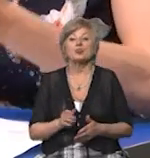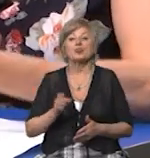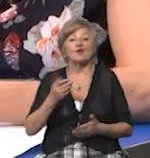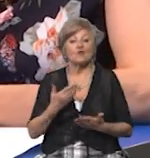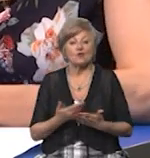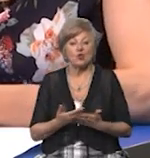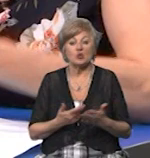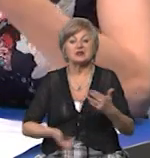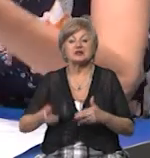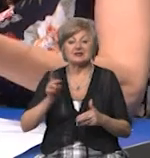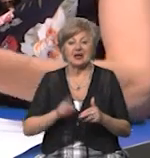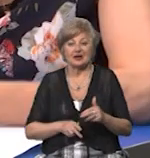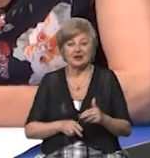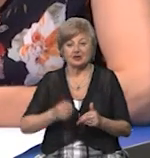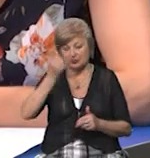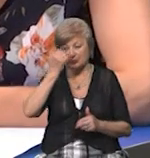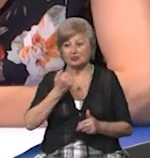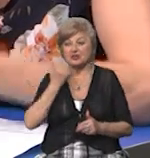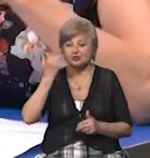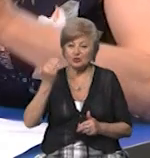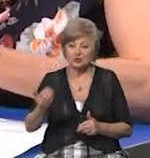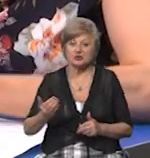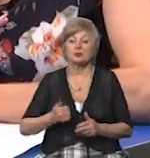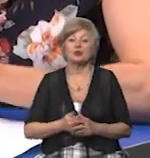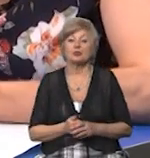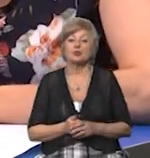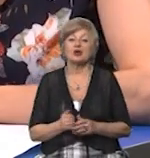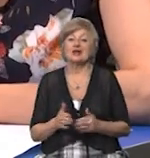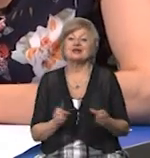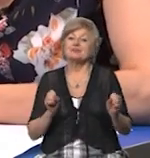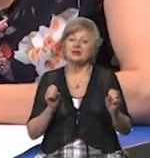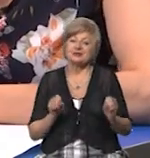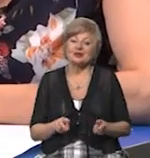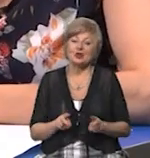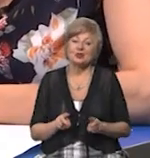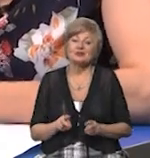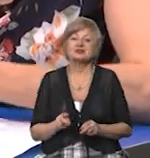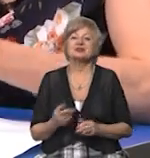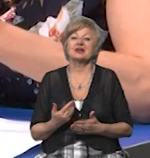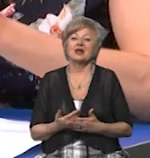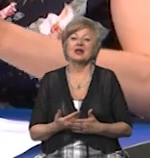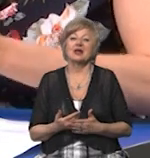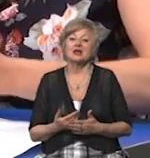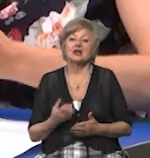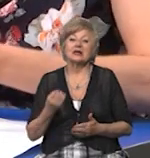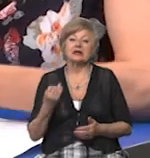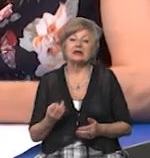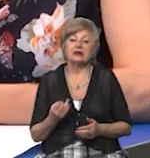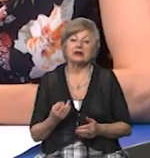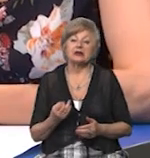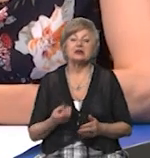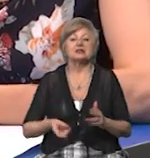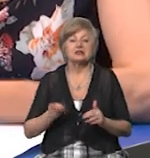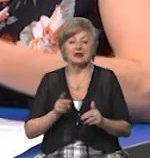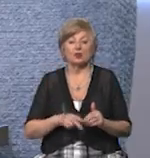отже, завершуємо подякою Олександру Ралику, спеціалісту, активісту у сфері міської мобільності. І